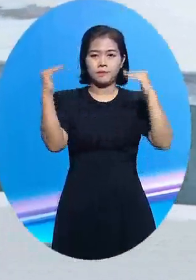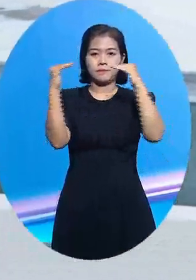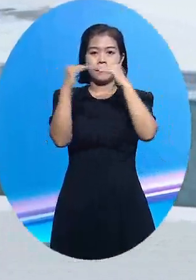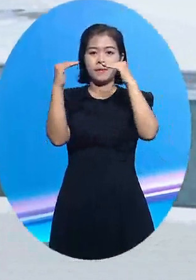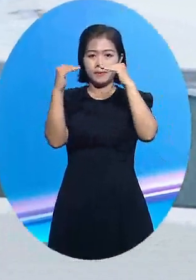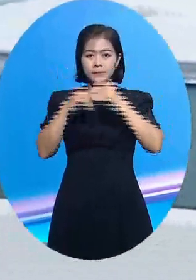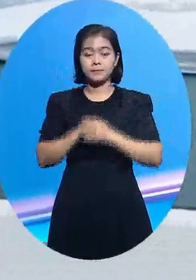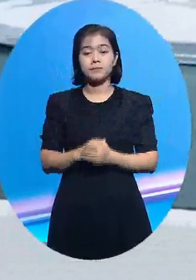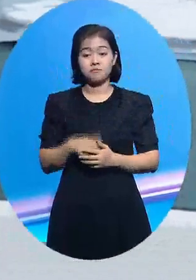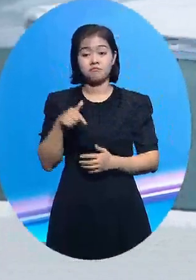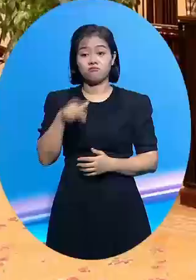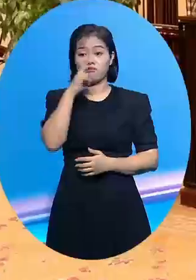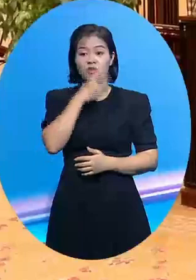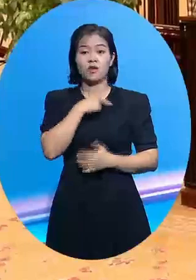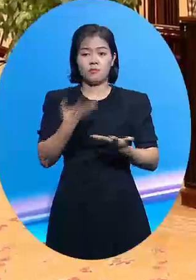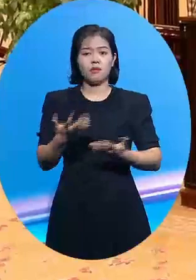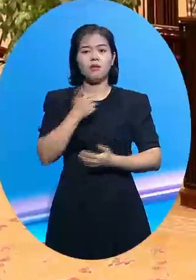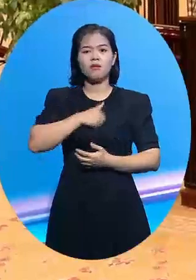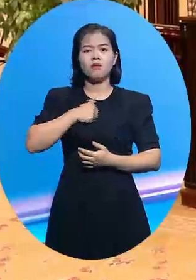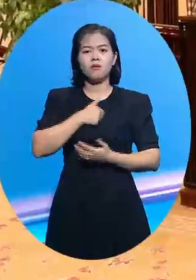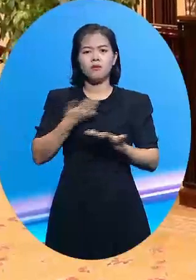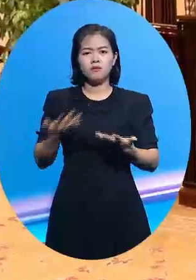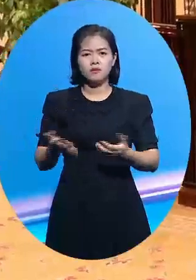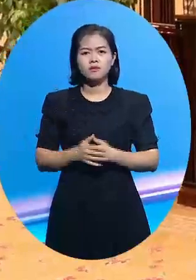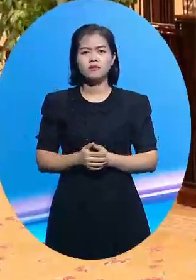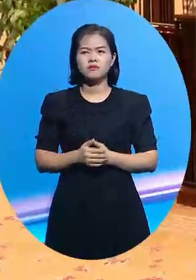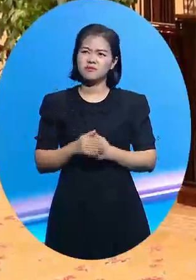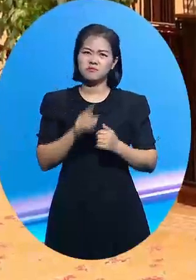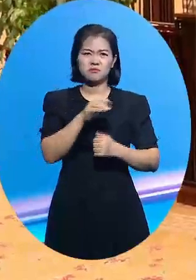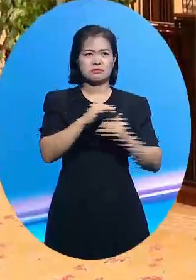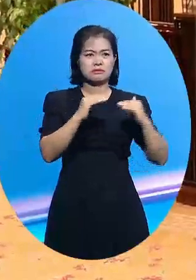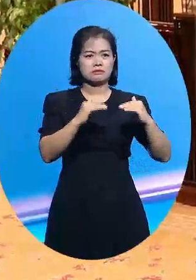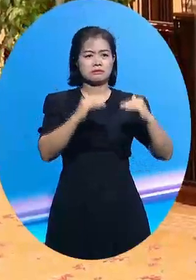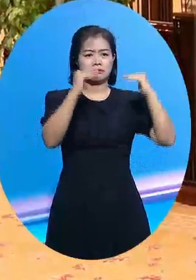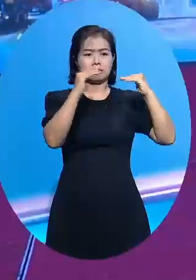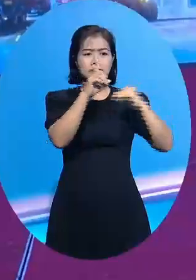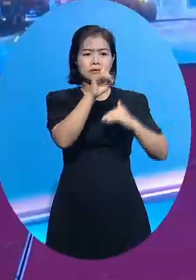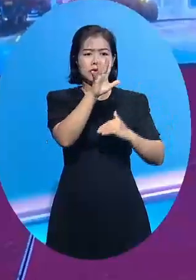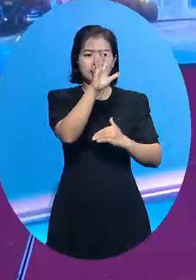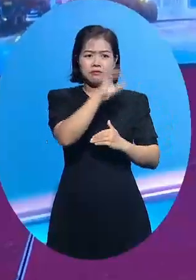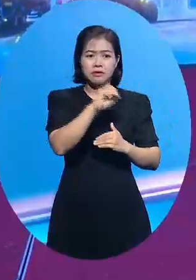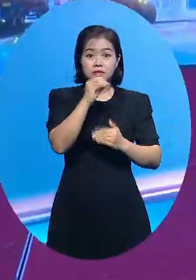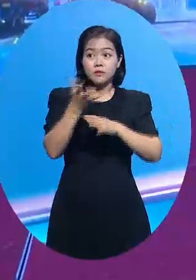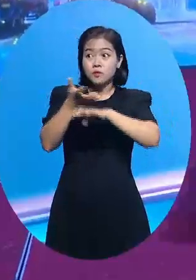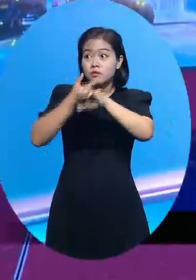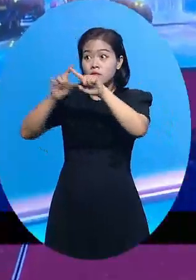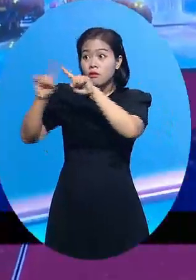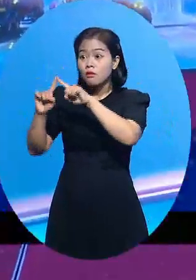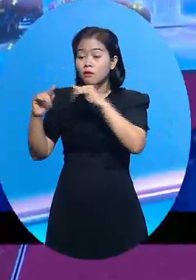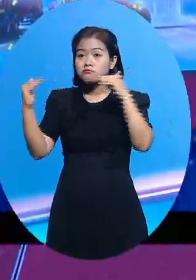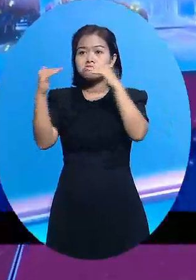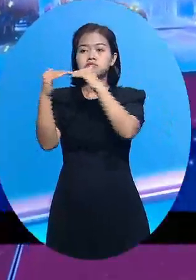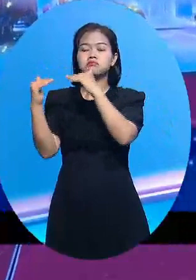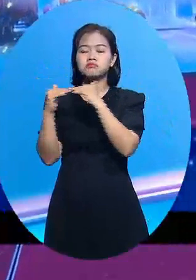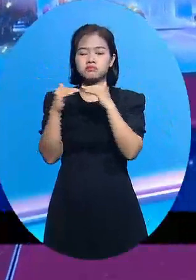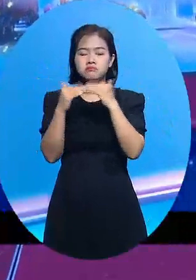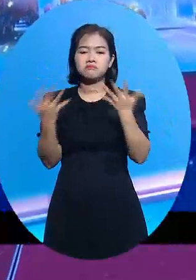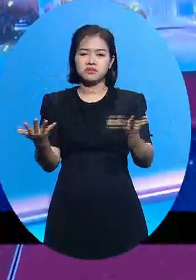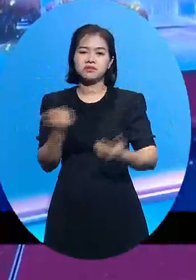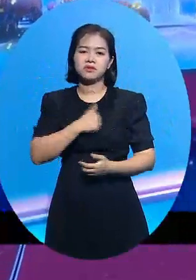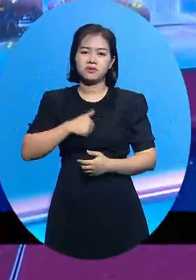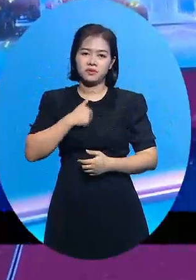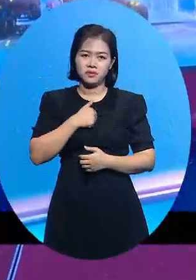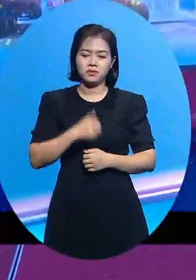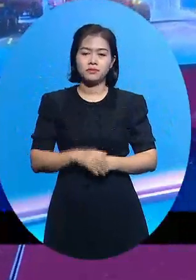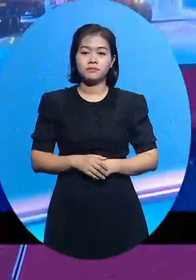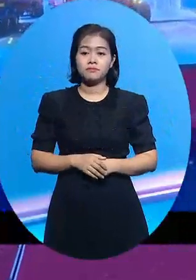nước Việt Nam khi phải điều chỉnh mức thuế suất này lên 15% tương ứng đối với các quốc gia khác. Chúng ta cần phải có một cái gọi là tính